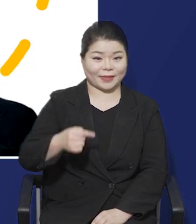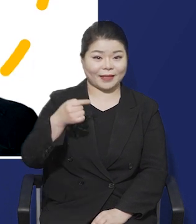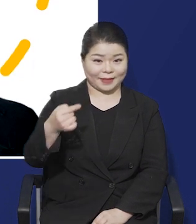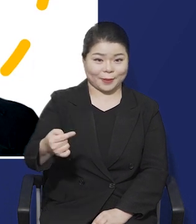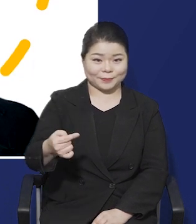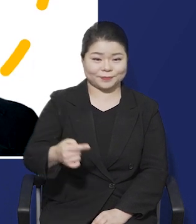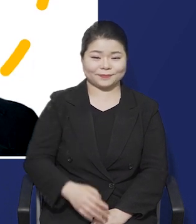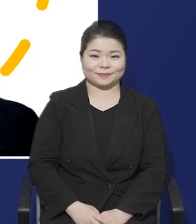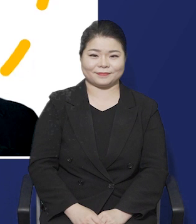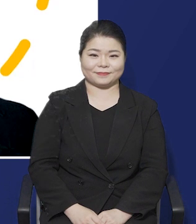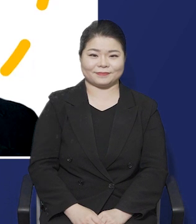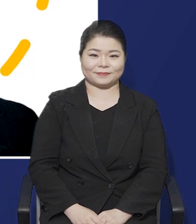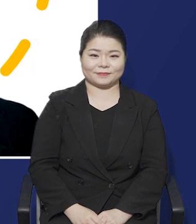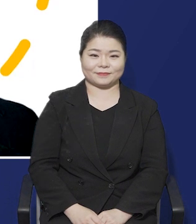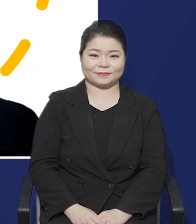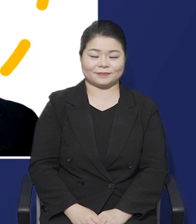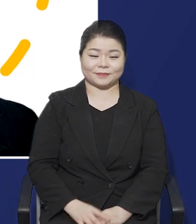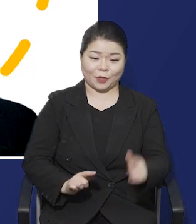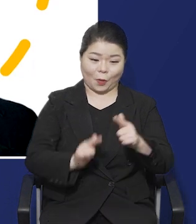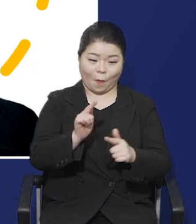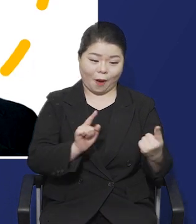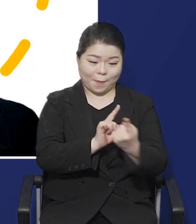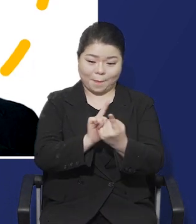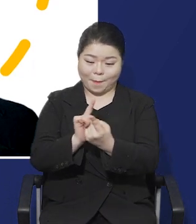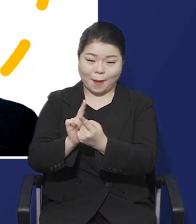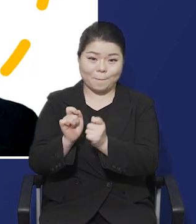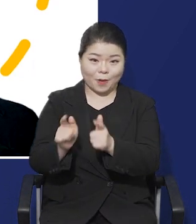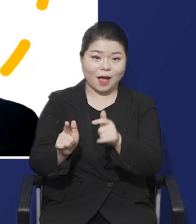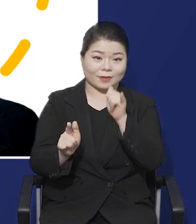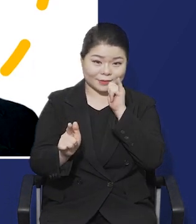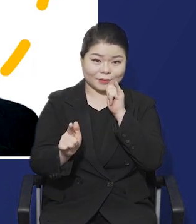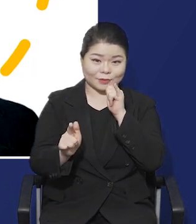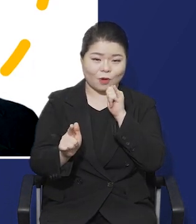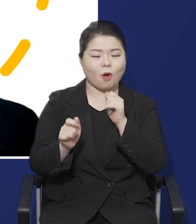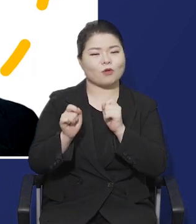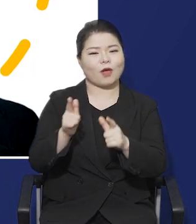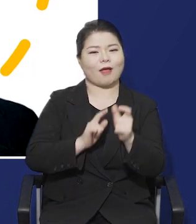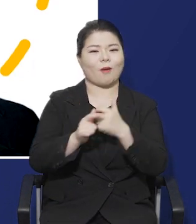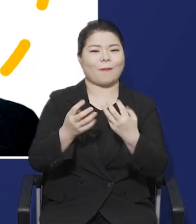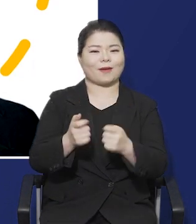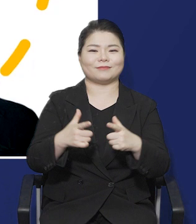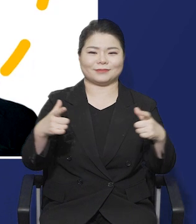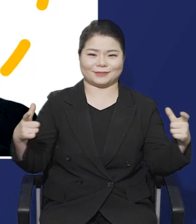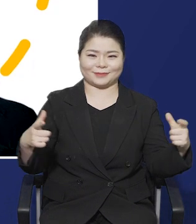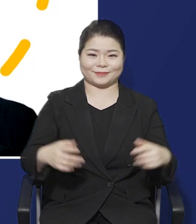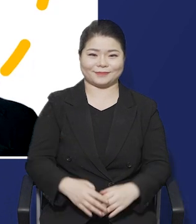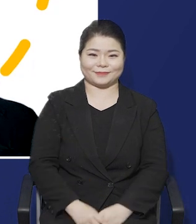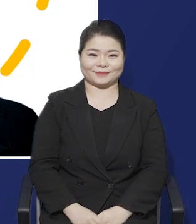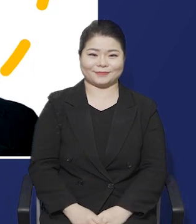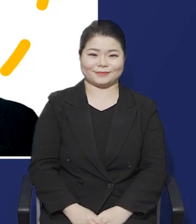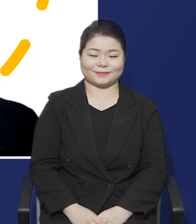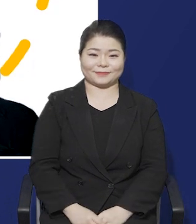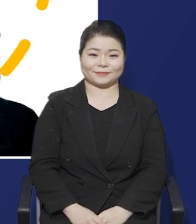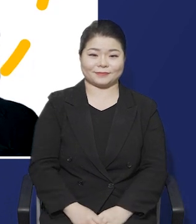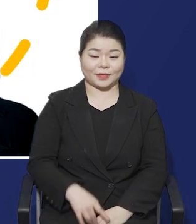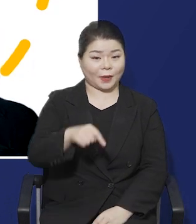다음은 다양한 접촉 기회를 갖기 때문에 폭넓은 기회를 제공하고 있습니다.